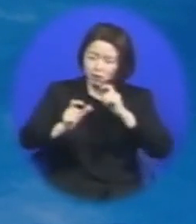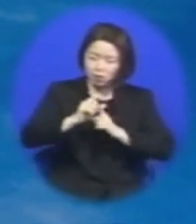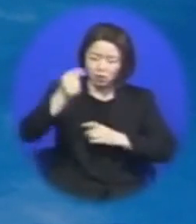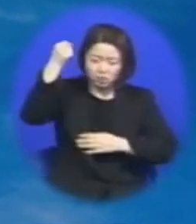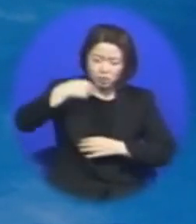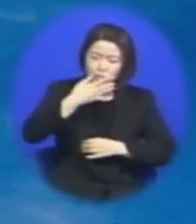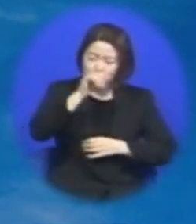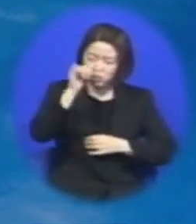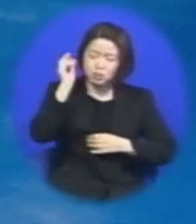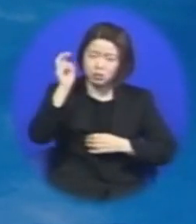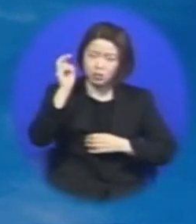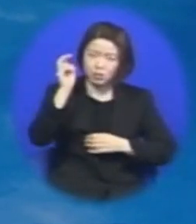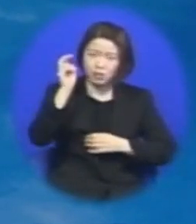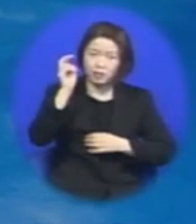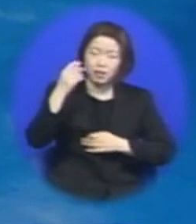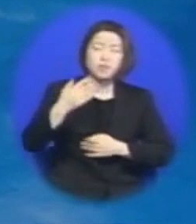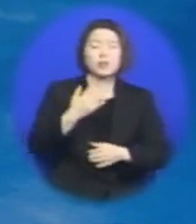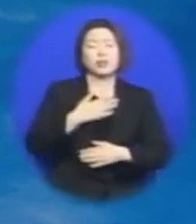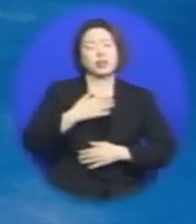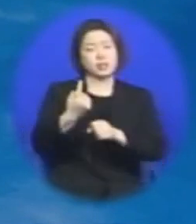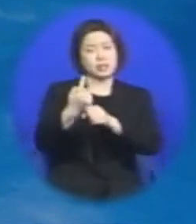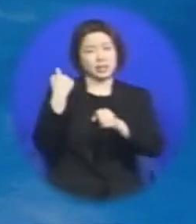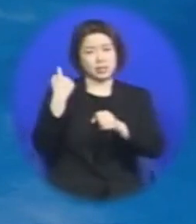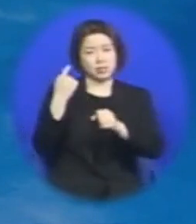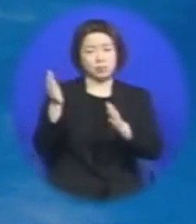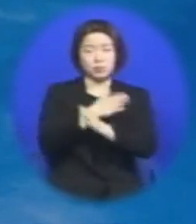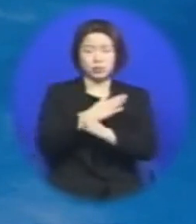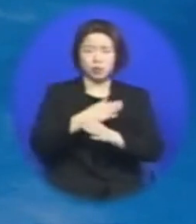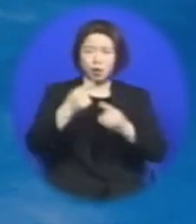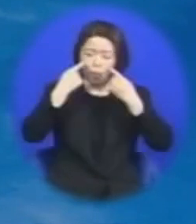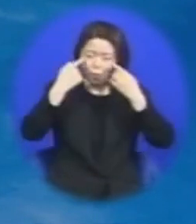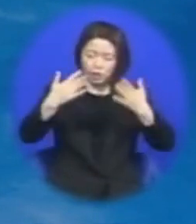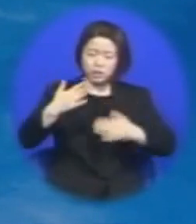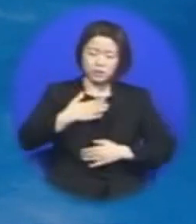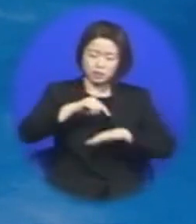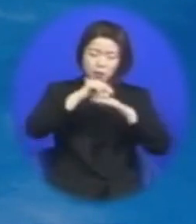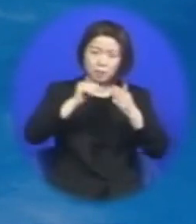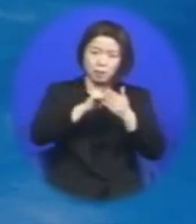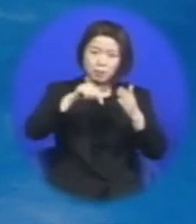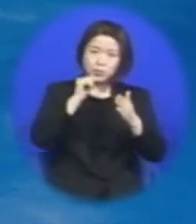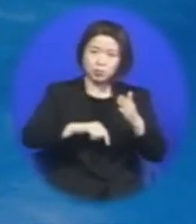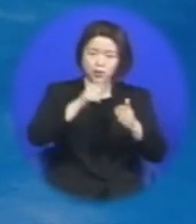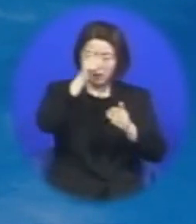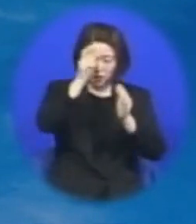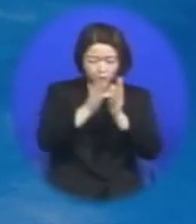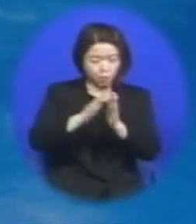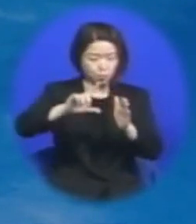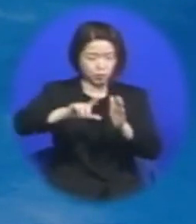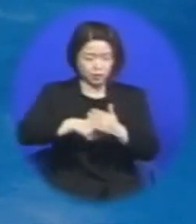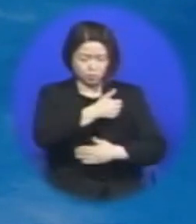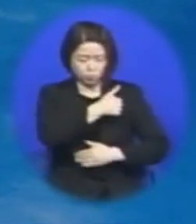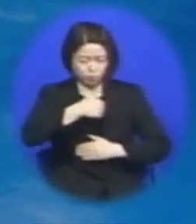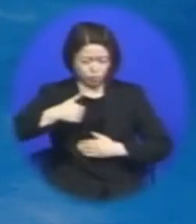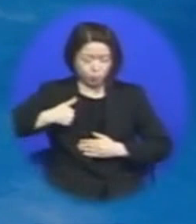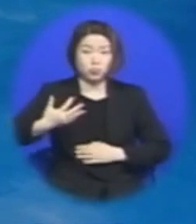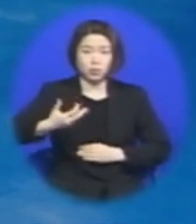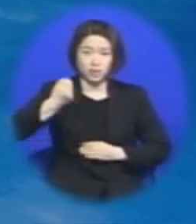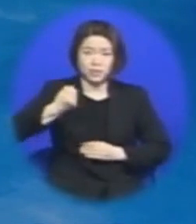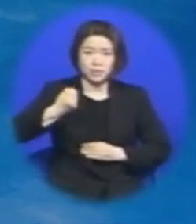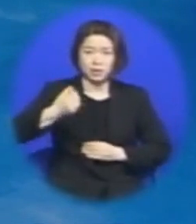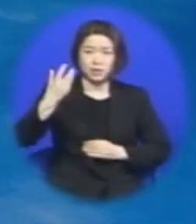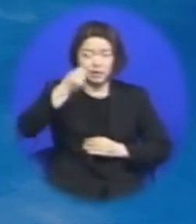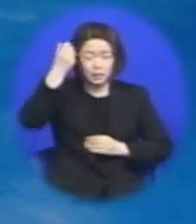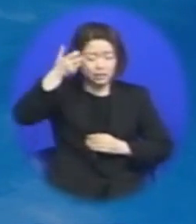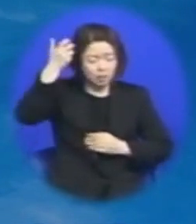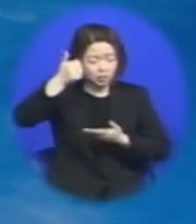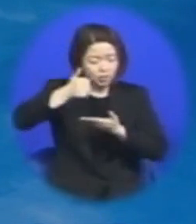텐데 저는 작년부터 뚜렷이 제 마음 속에 기도의 시간을 충분히 가지라고 하는 성령의 감동을